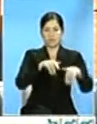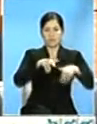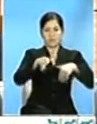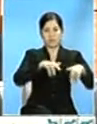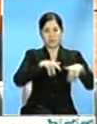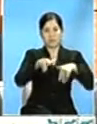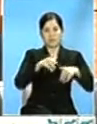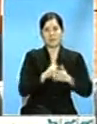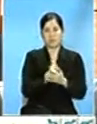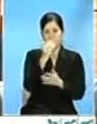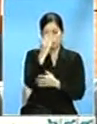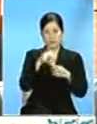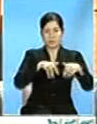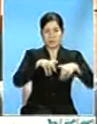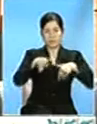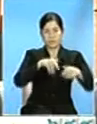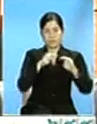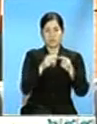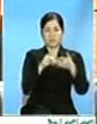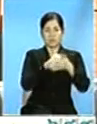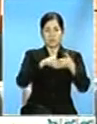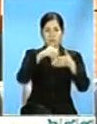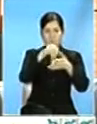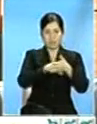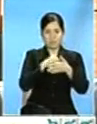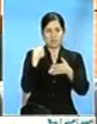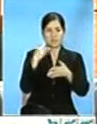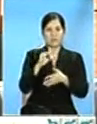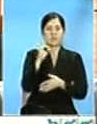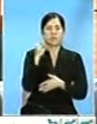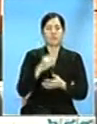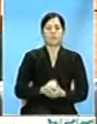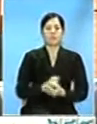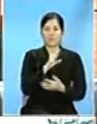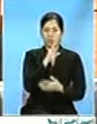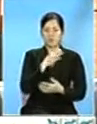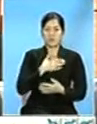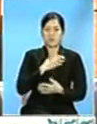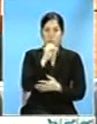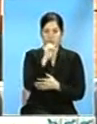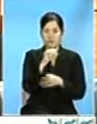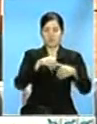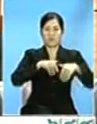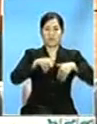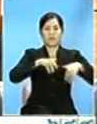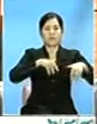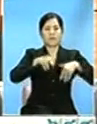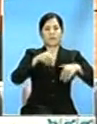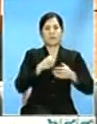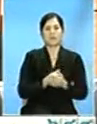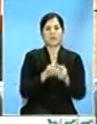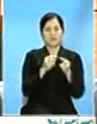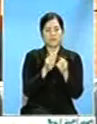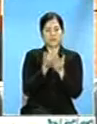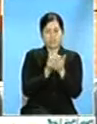ามีนะครับเราให้เขาเลือกนะครับถ้าเราบอกว่าประชาชนได้จากการซื้อเ